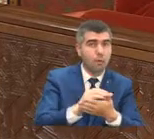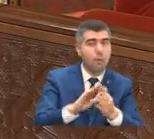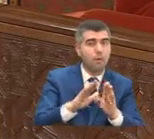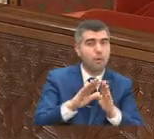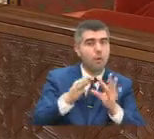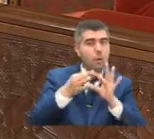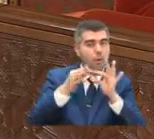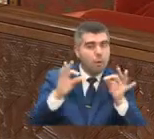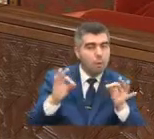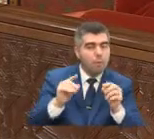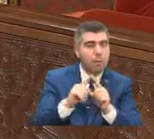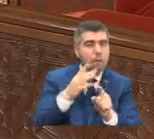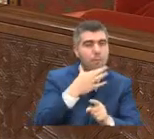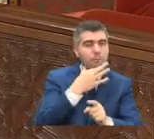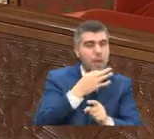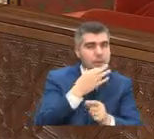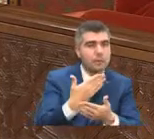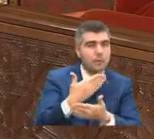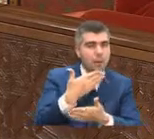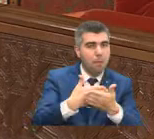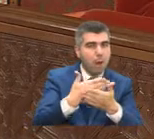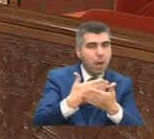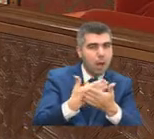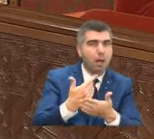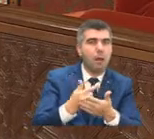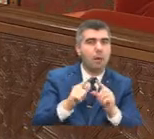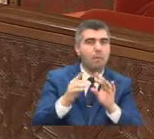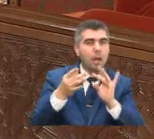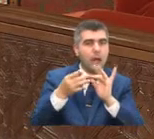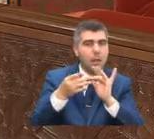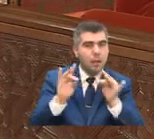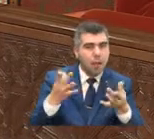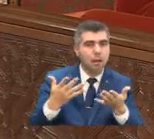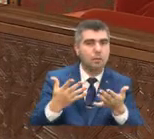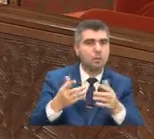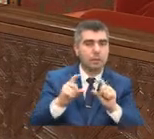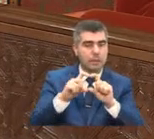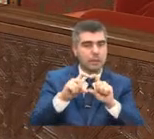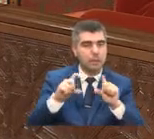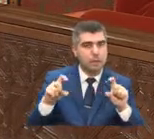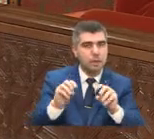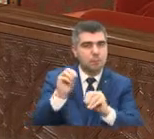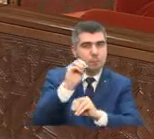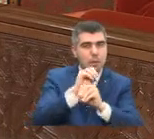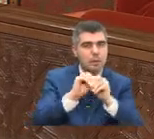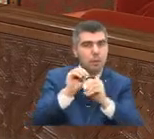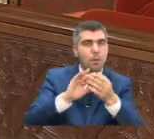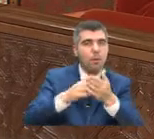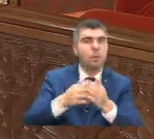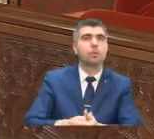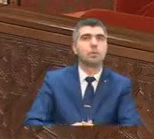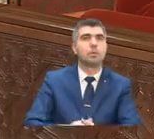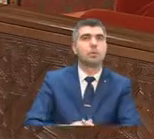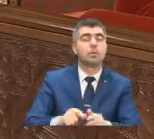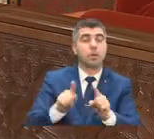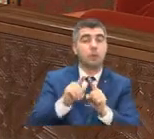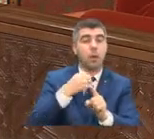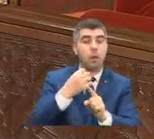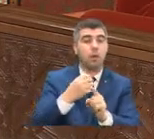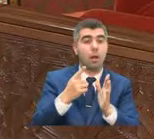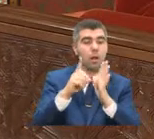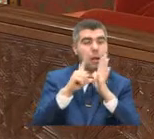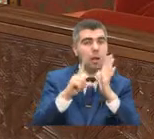فيها ما هو تبسيط المساطر، فيها ما هو رقمنه، فيها ما هو اعاده الهيكله. وبالطبع المدونه اللي شرتوا لها السيده